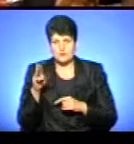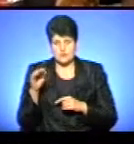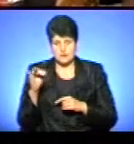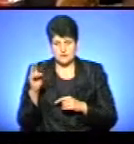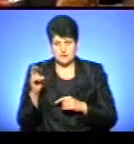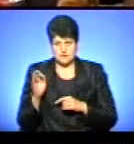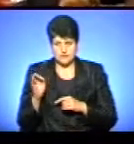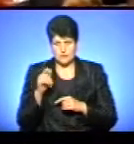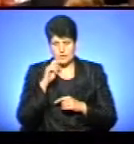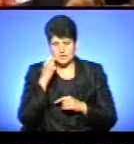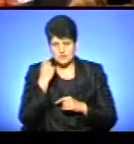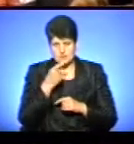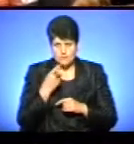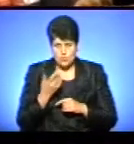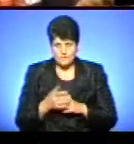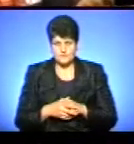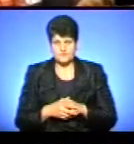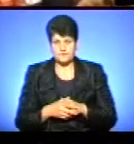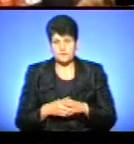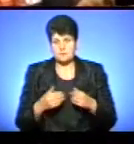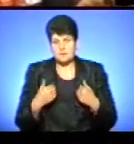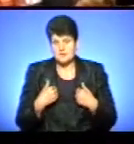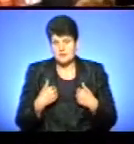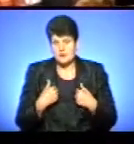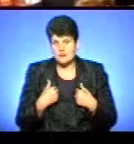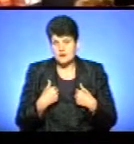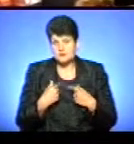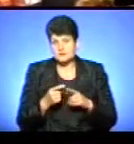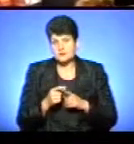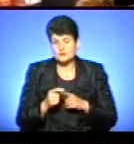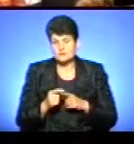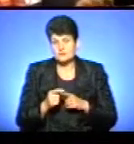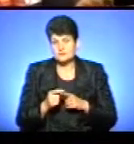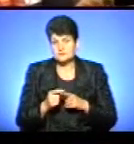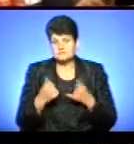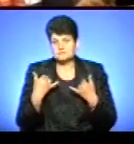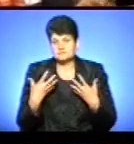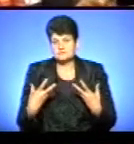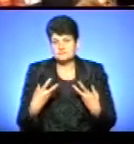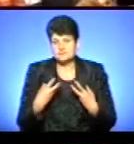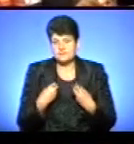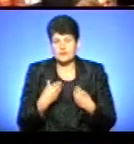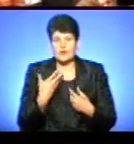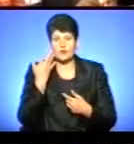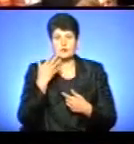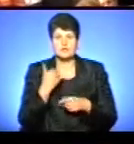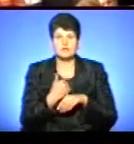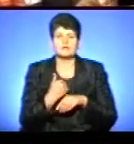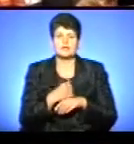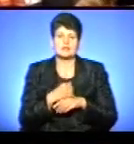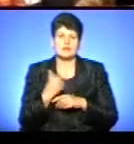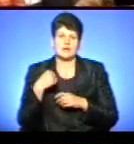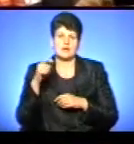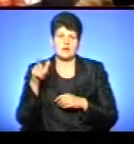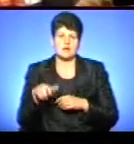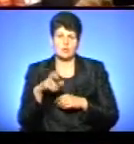слів української мови. І мене просто слово скорило. Коли головний герой став мене бурмутійком, до нього немов